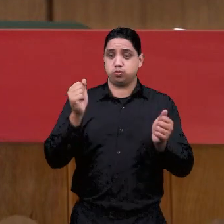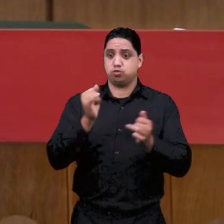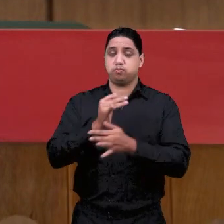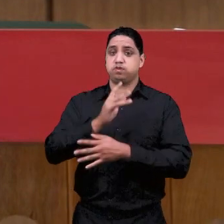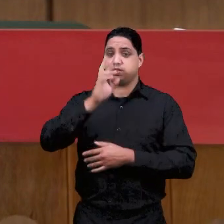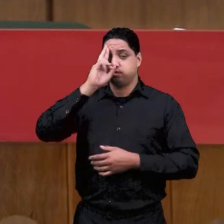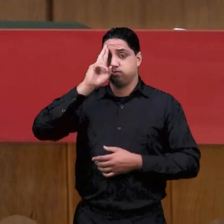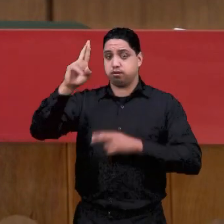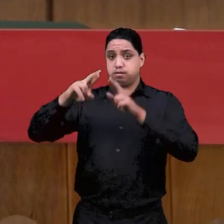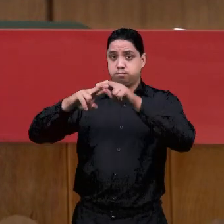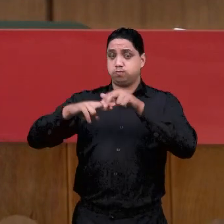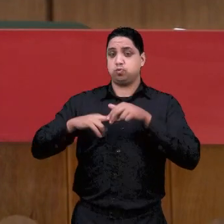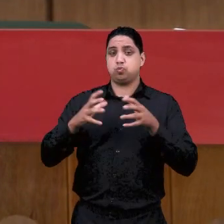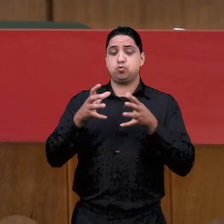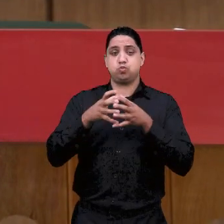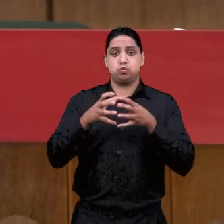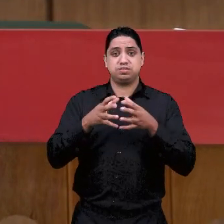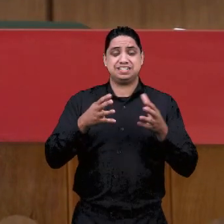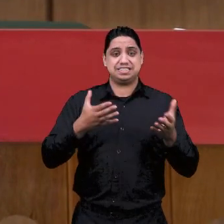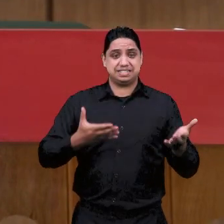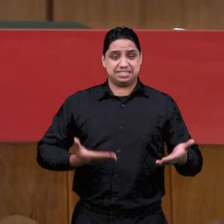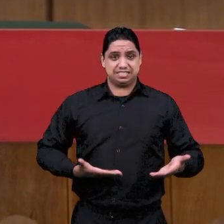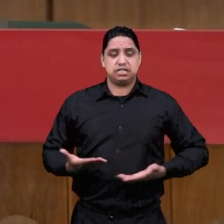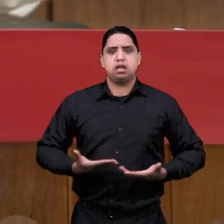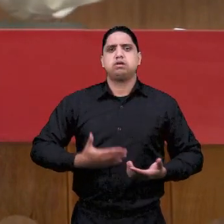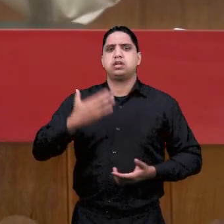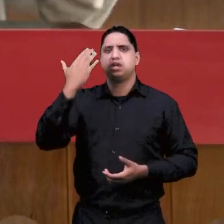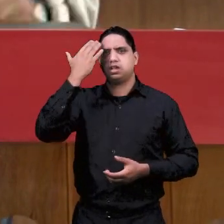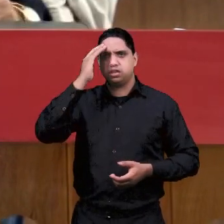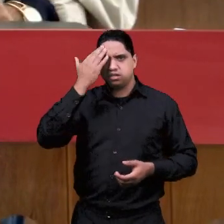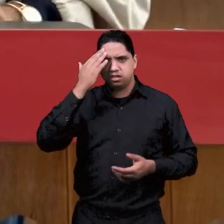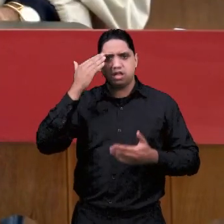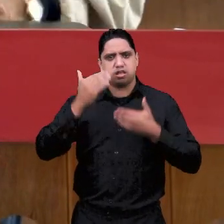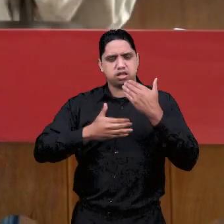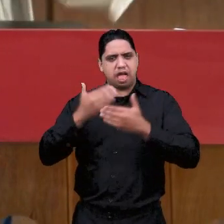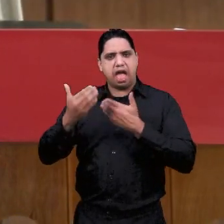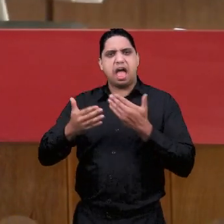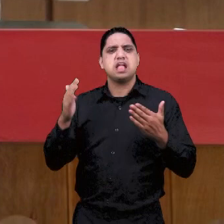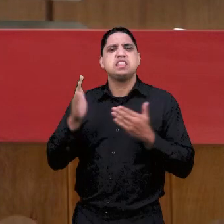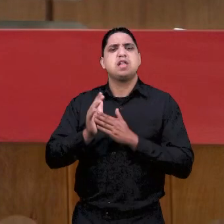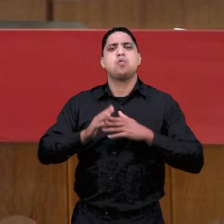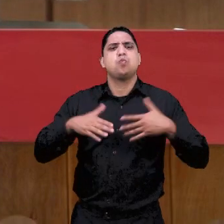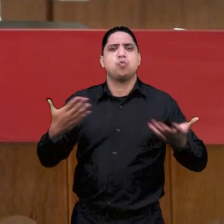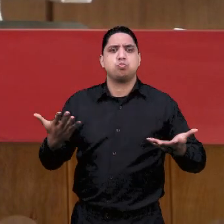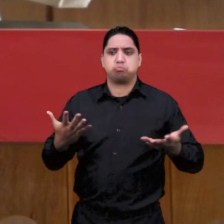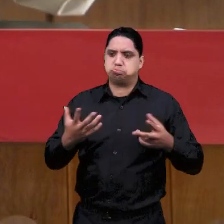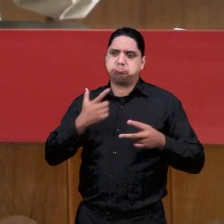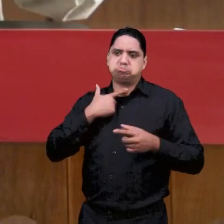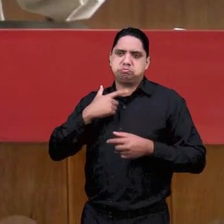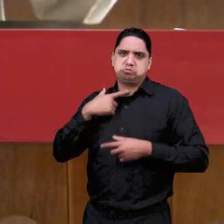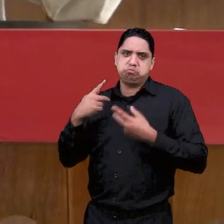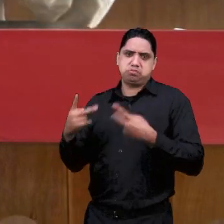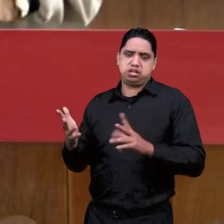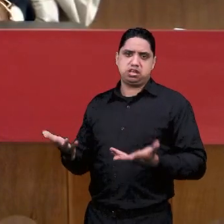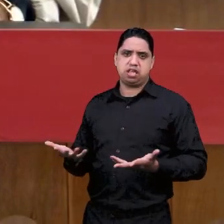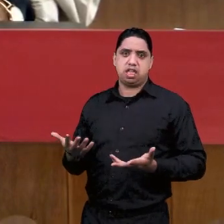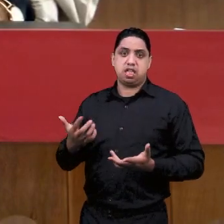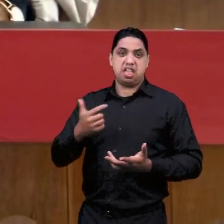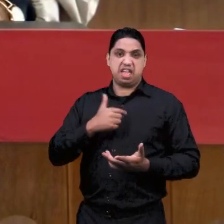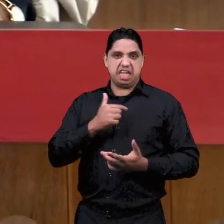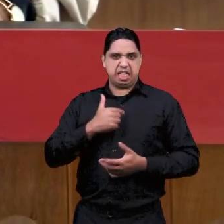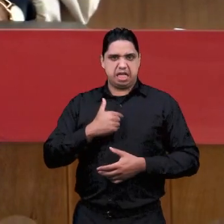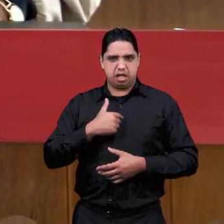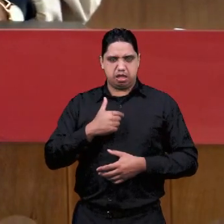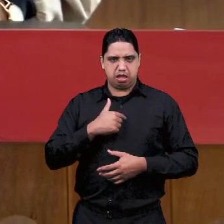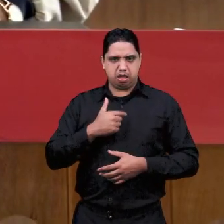serviteurs qui ont compris, qui comprennent jusqu'au moment où ils vont vouloir. Je ne suis pas pasteur.